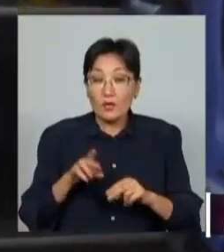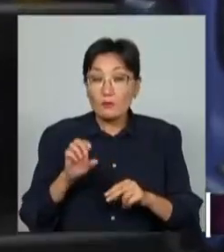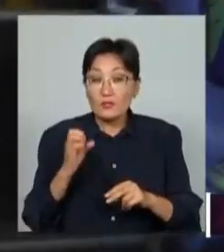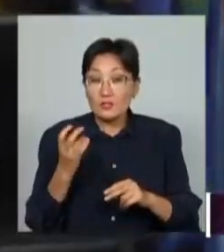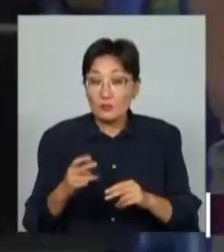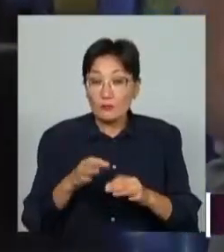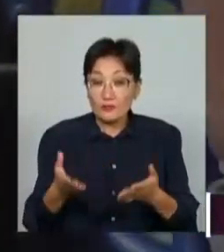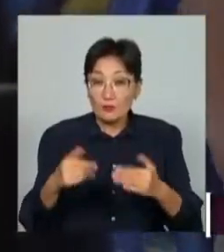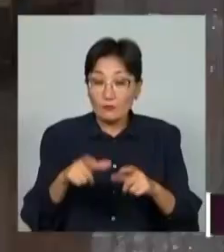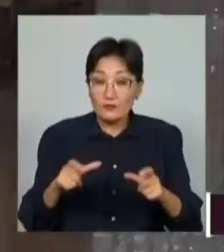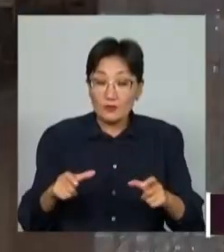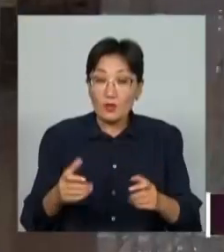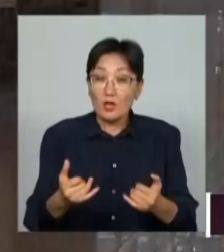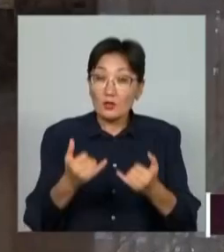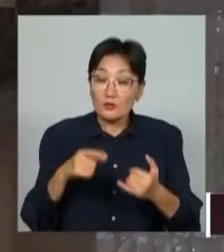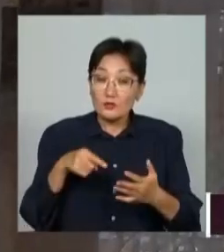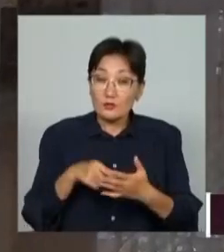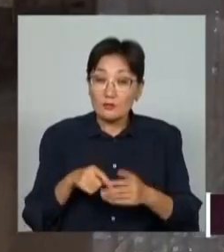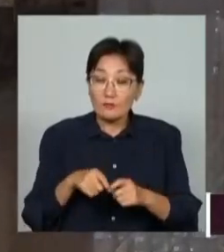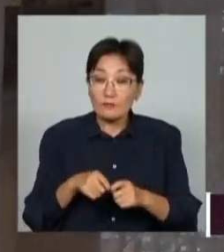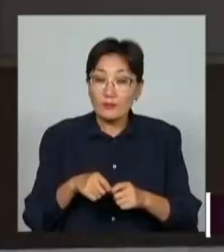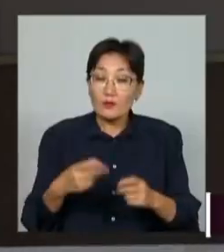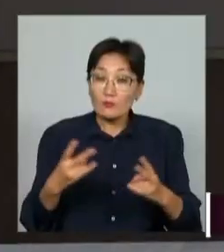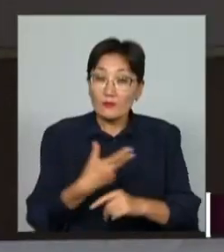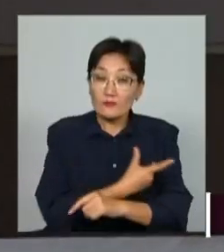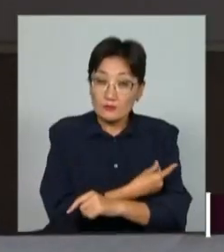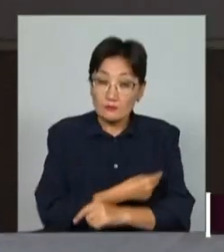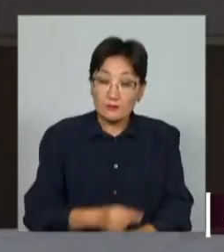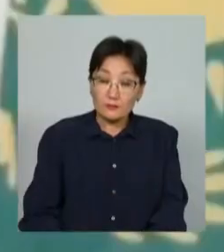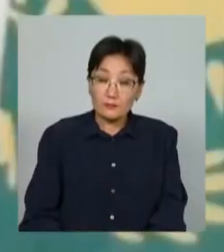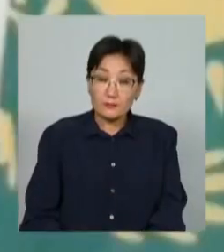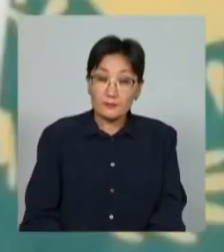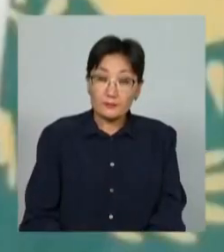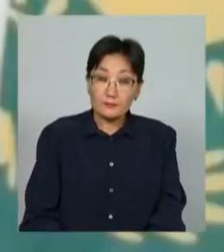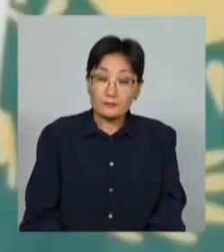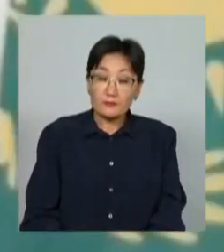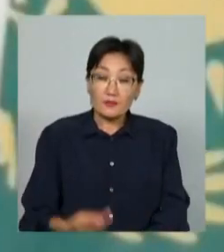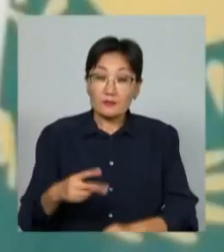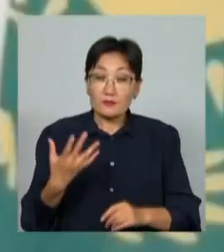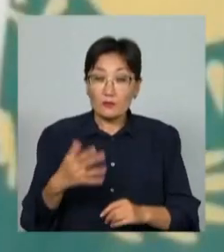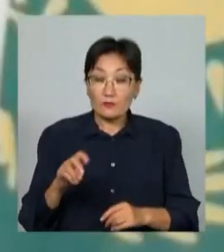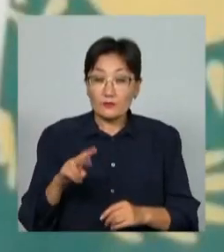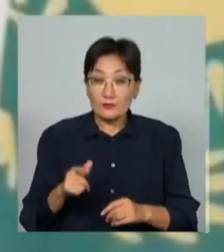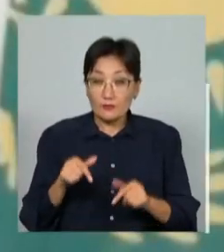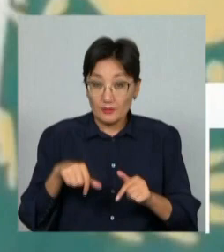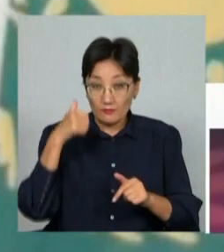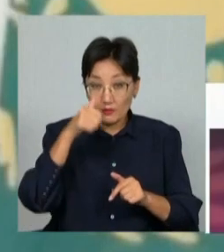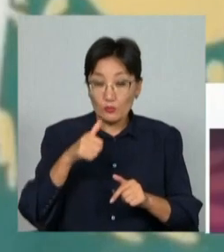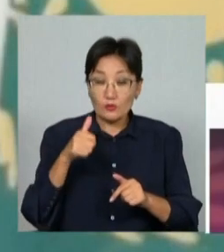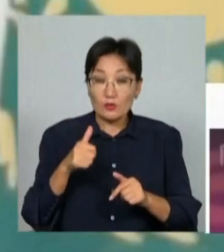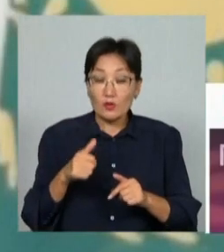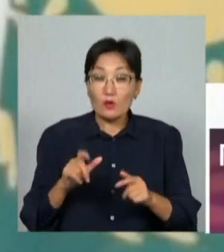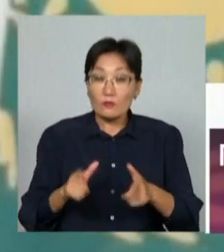Жандарбек Бекшин призвал жителей и гостей города не тянуть вакцинации. С 25 июня текущего года